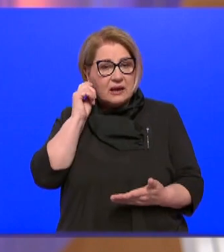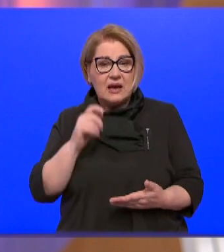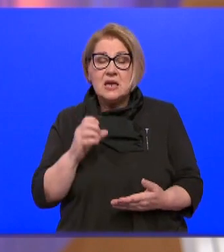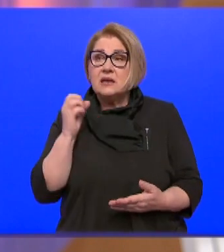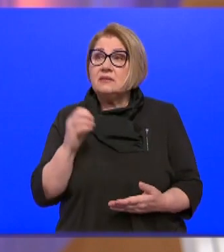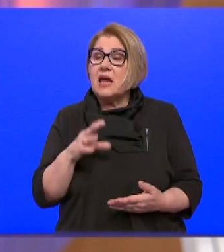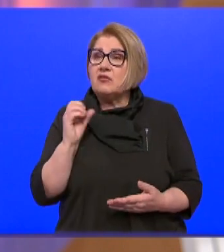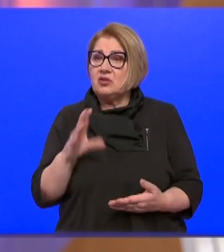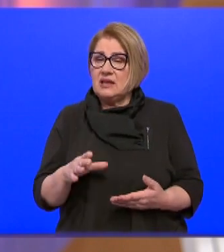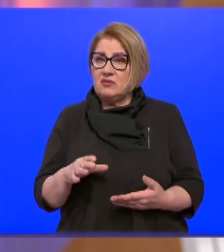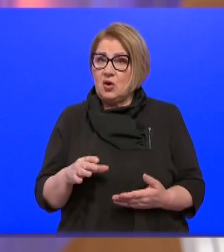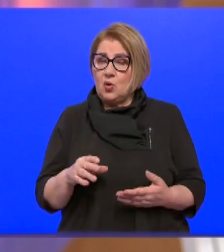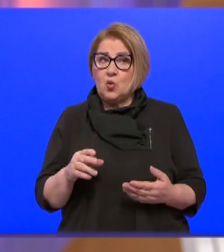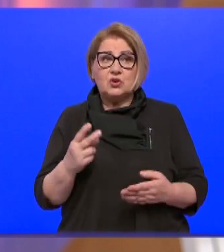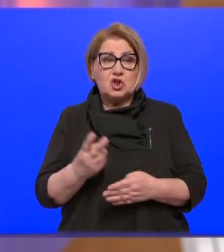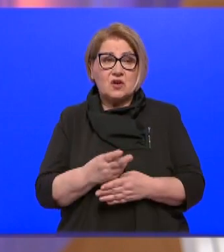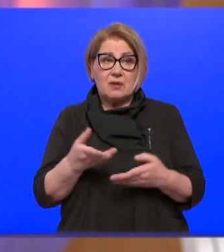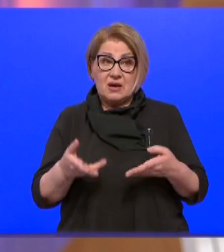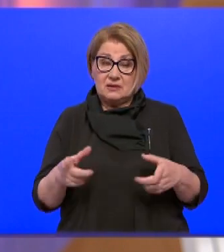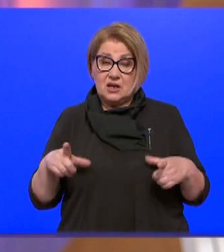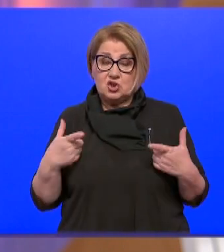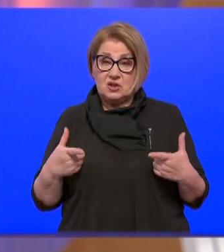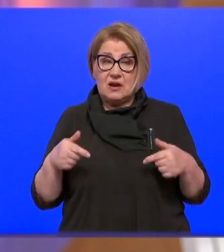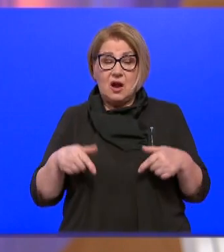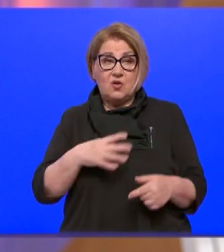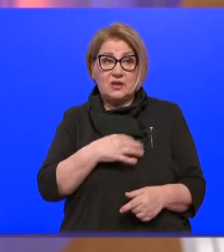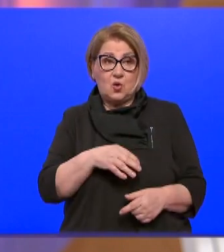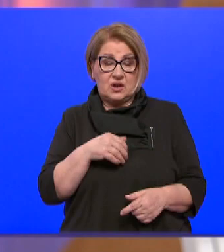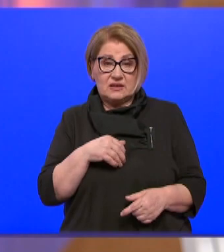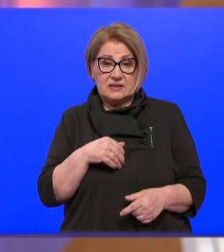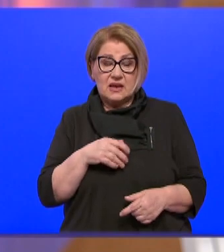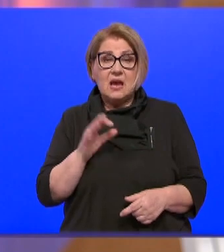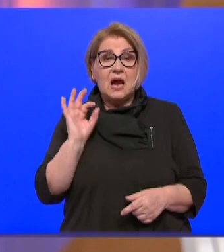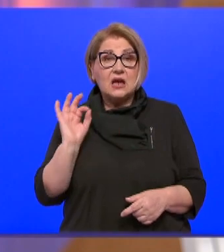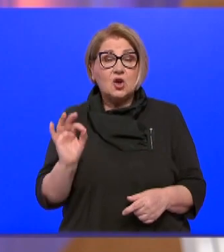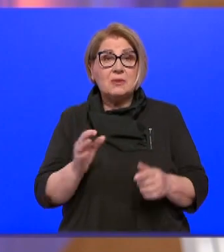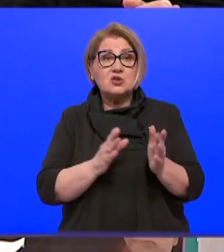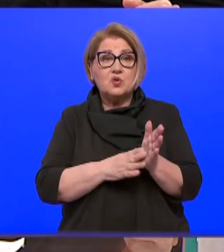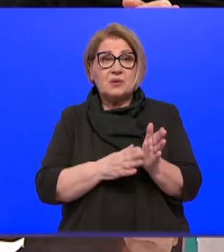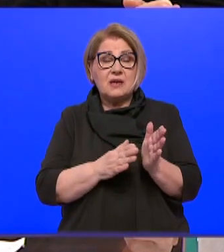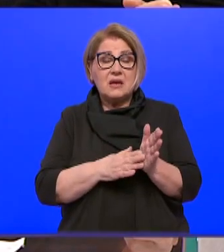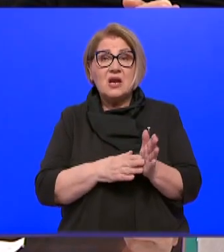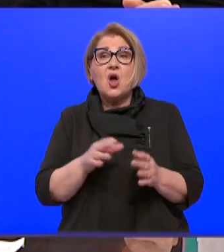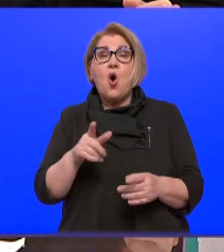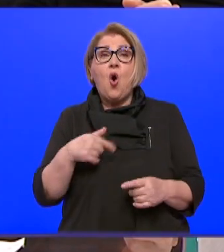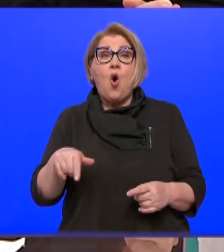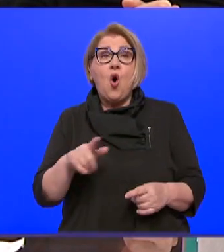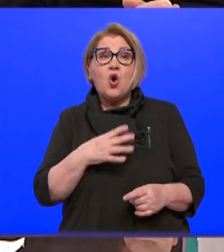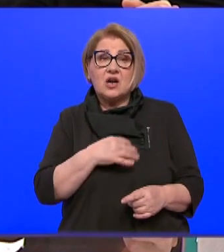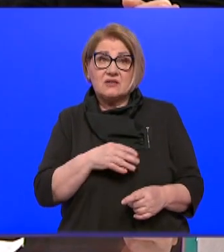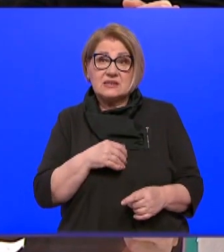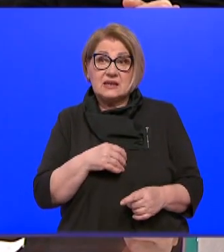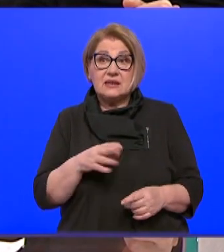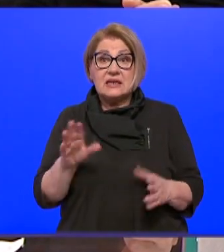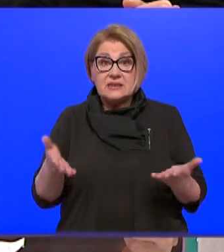dnevnoj bazi u zemljama gdje žive, a i u Hrvatskoj. A lijepi su primjer i priča o Hrvatskoj, da mi Hrvati smo marljivi,